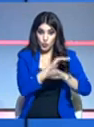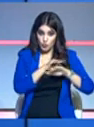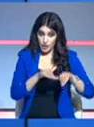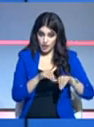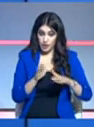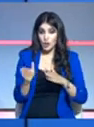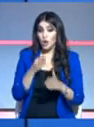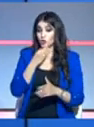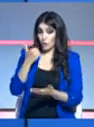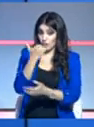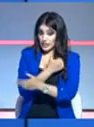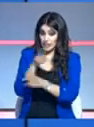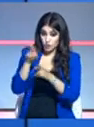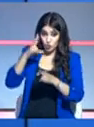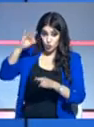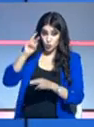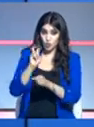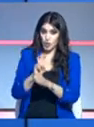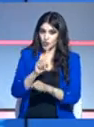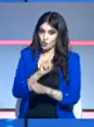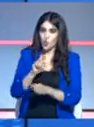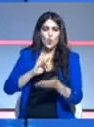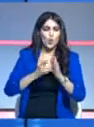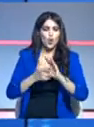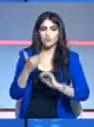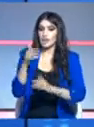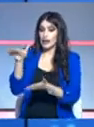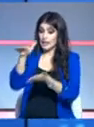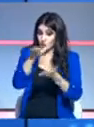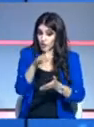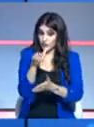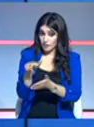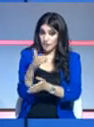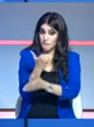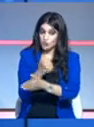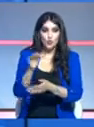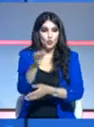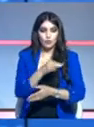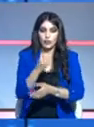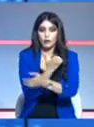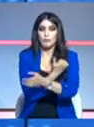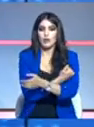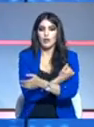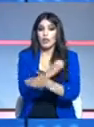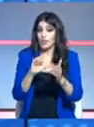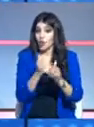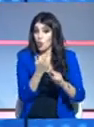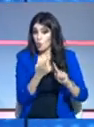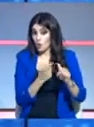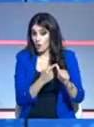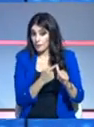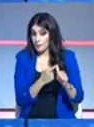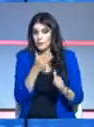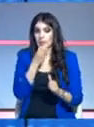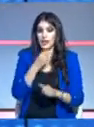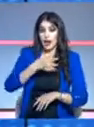فاكسان يجي ويقعد. نعم. دونك اللي يجي رانا نلقحوه، هذه الحاجه الاولى. دونك باش